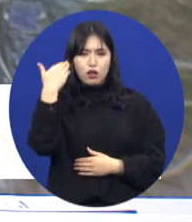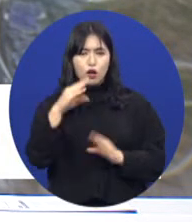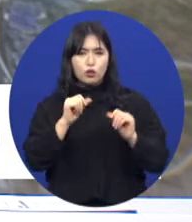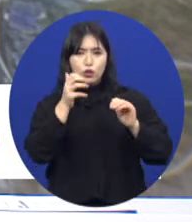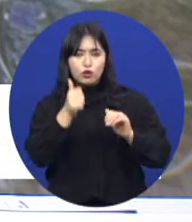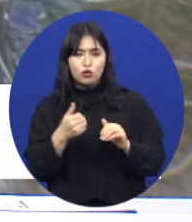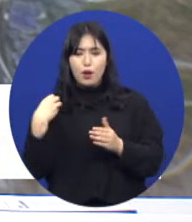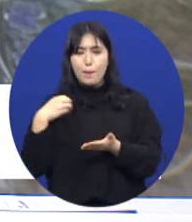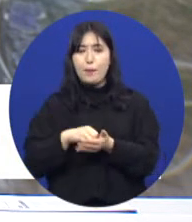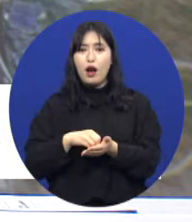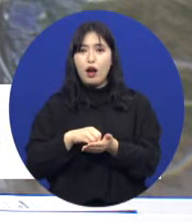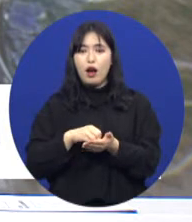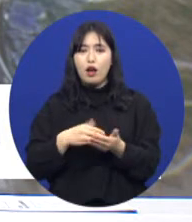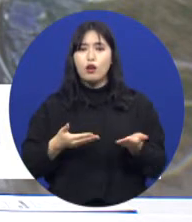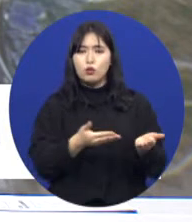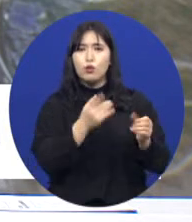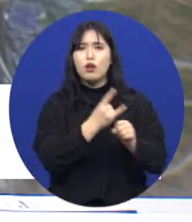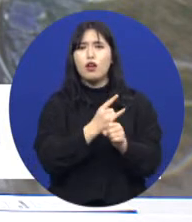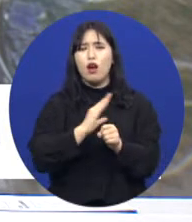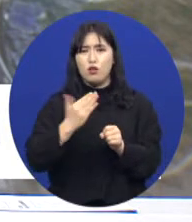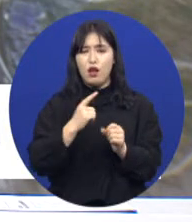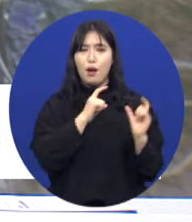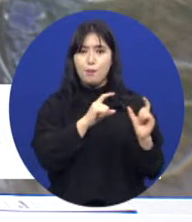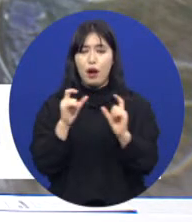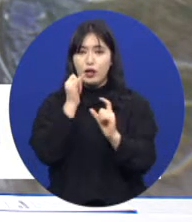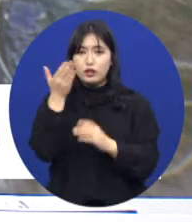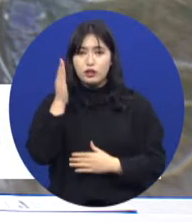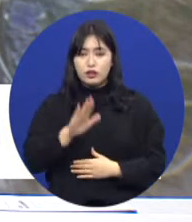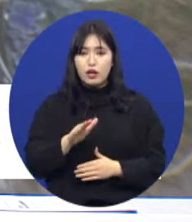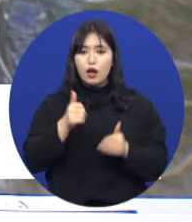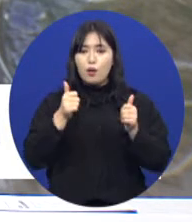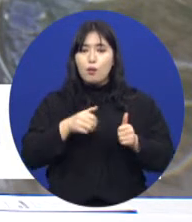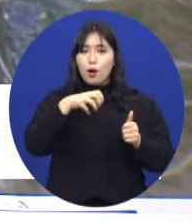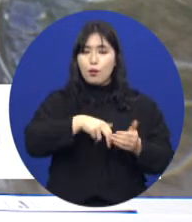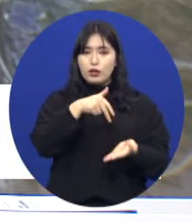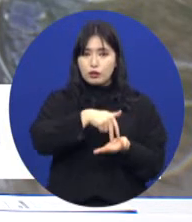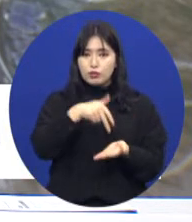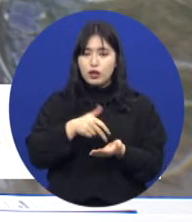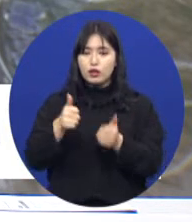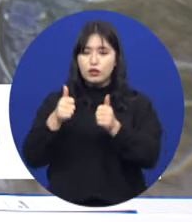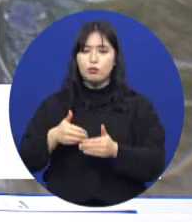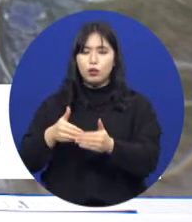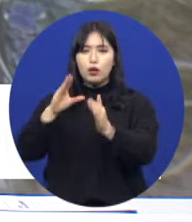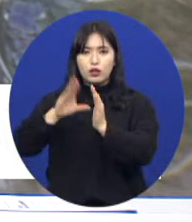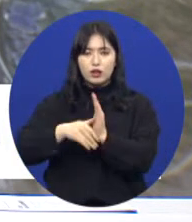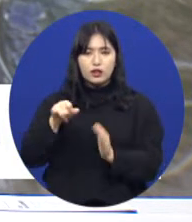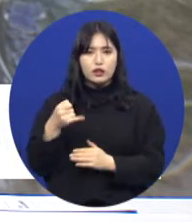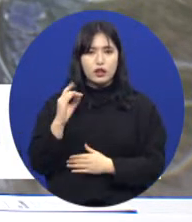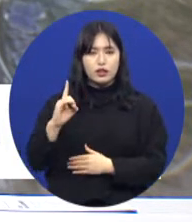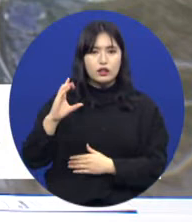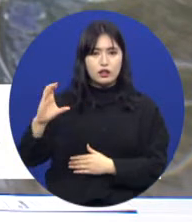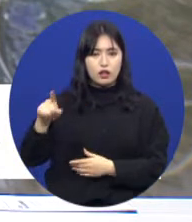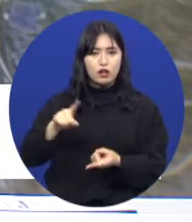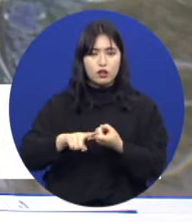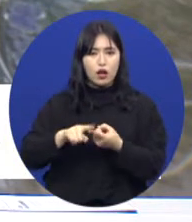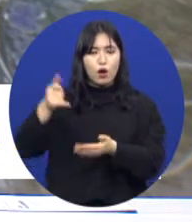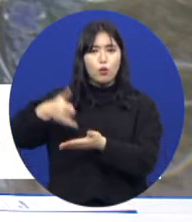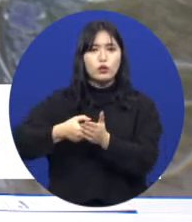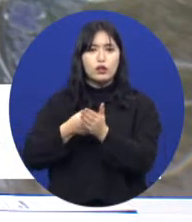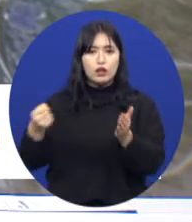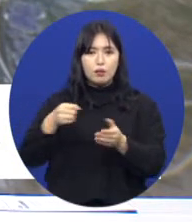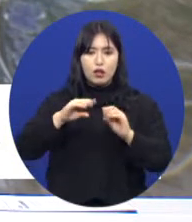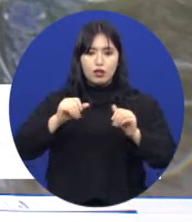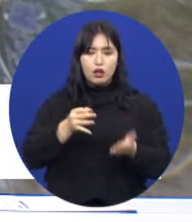돌려줘야 한다는 판결이 최근 잇따르고 있는데요. 법원이 재판 과정에서 JDC의 공사로 땅의 가치가 높아진